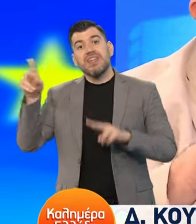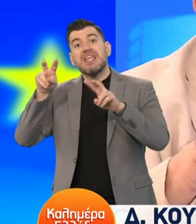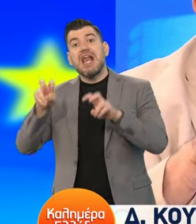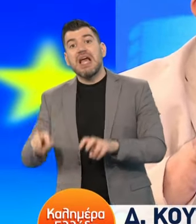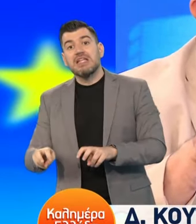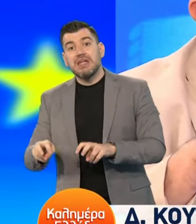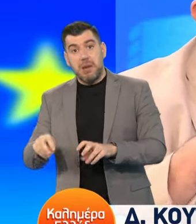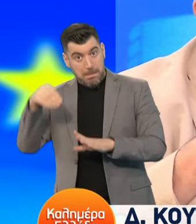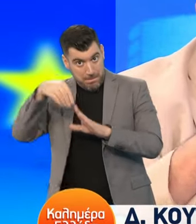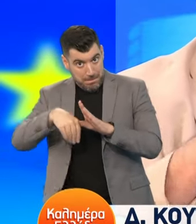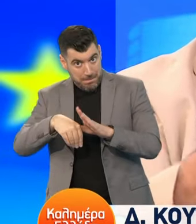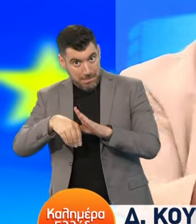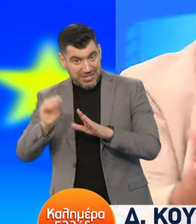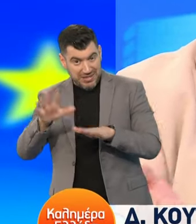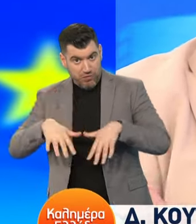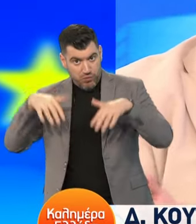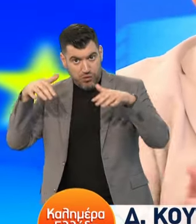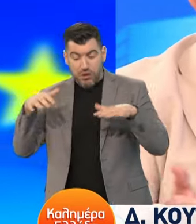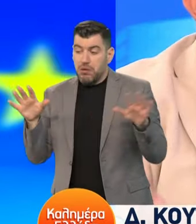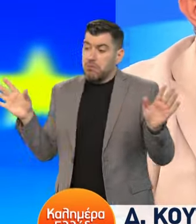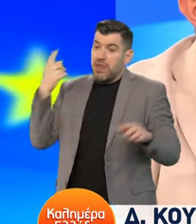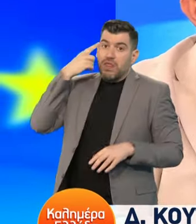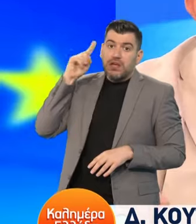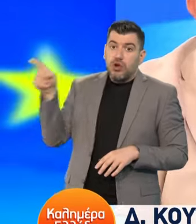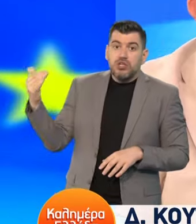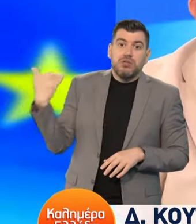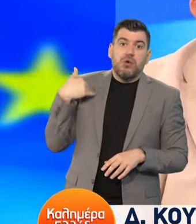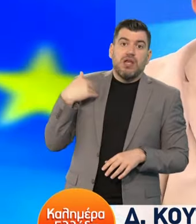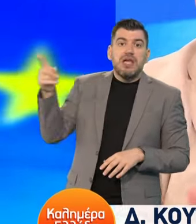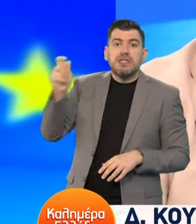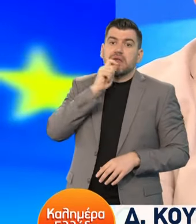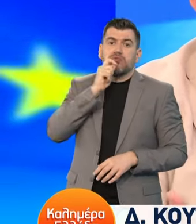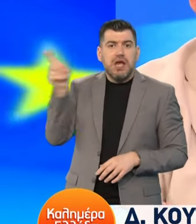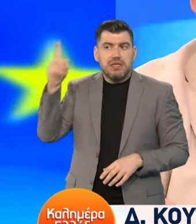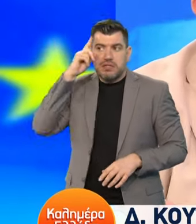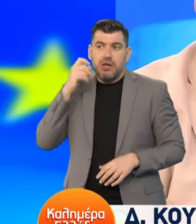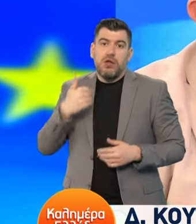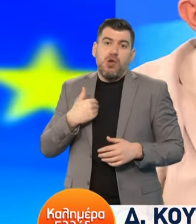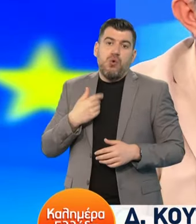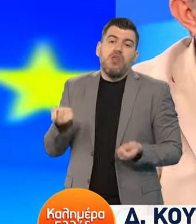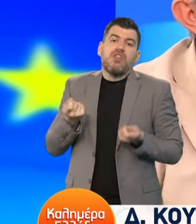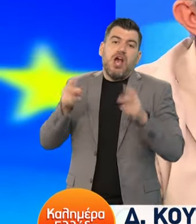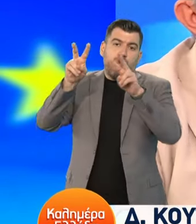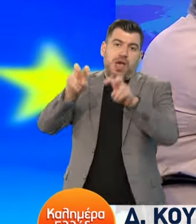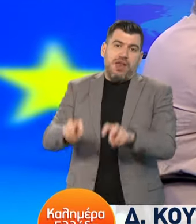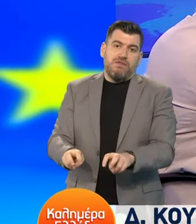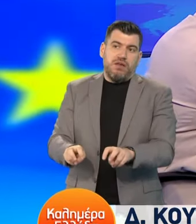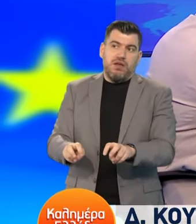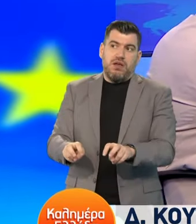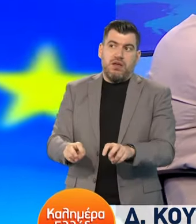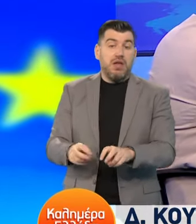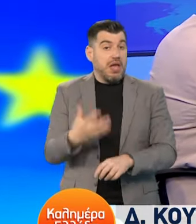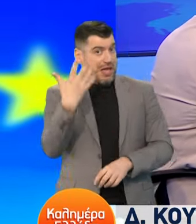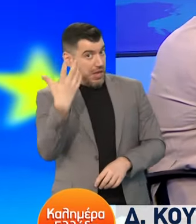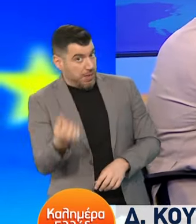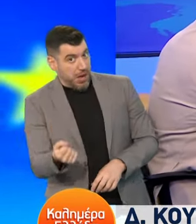υπάρχουν. Δεν ξέρω. Λέω, αν υπάρχουν, γιατί με ρωτάτε. Εσείς είστε δημοσιογράφοι, εσείς ξέρετε. Εγώ δεν μπορώ να κάνω έρευνα. Υπάρχουν κάποιοι λοιπόν, που κάνουν δουλειά κάτω από το